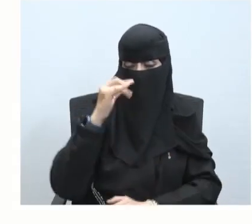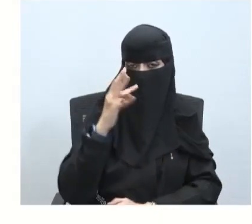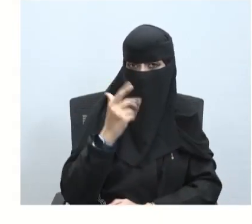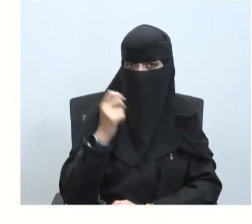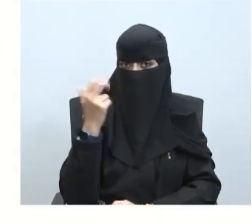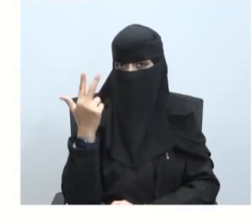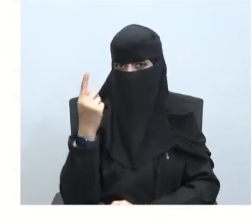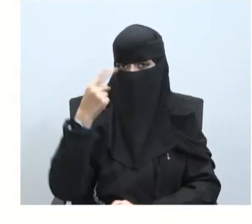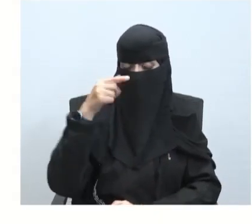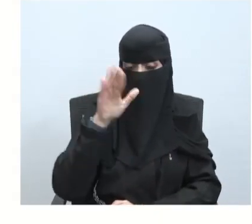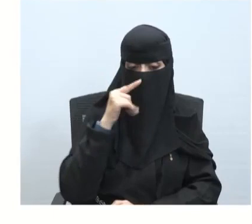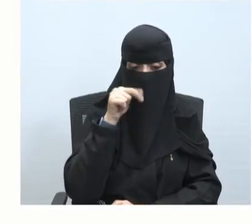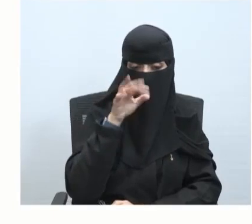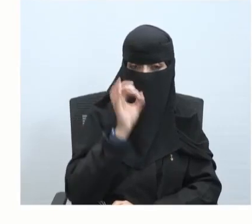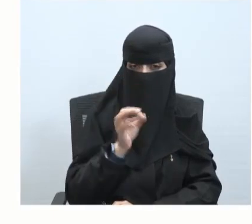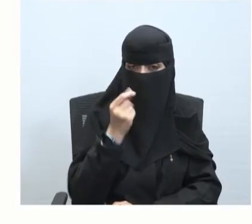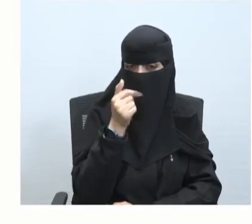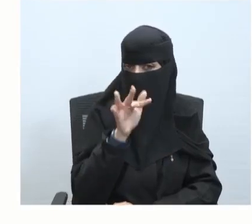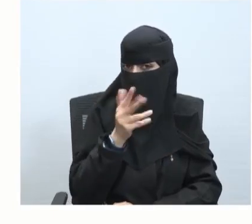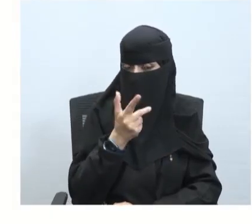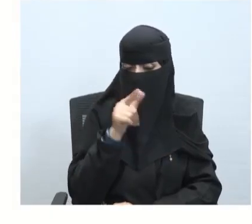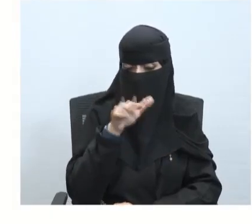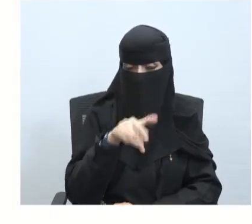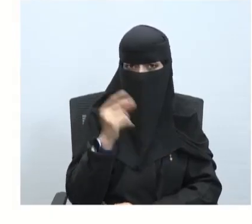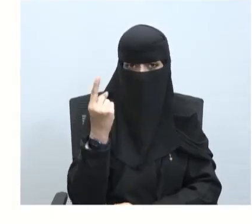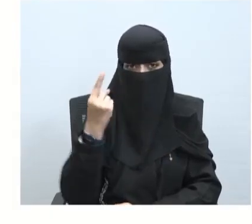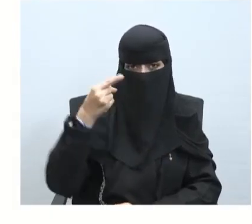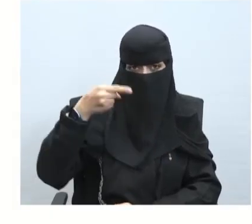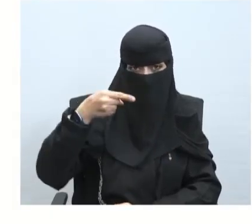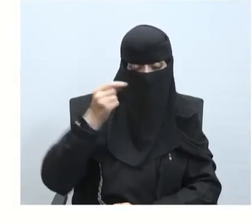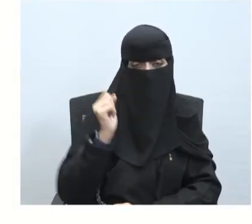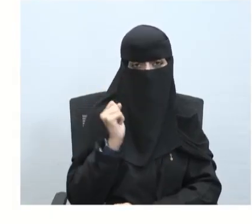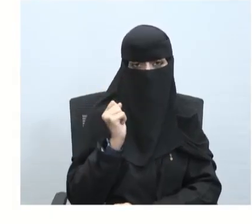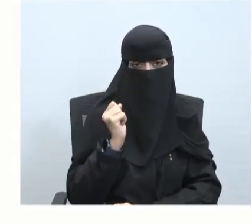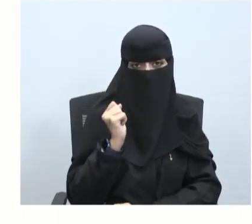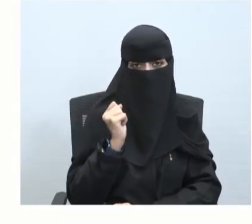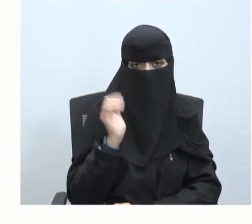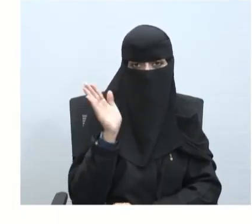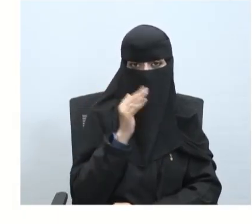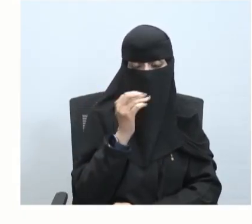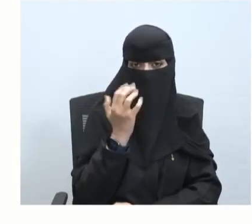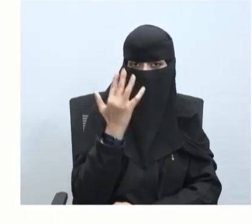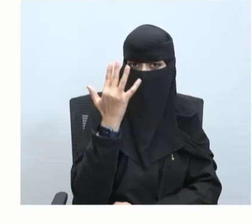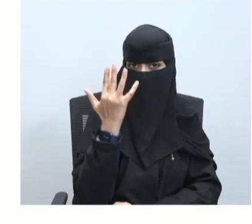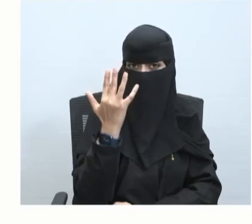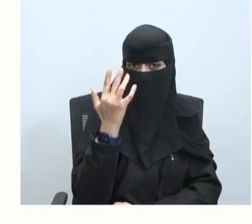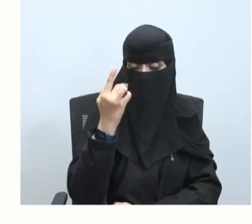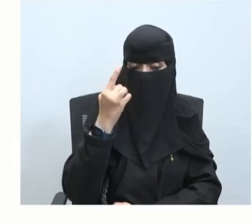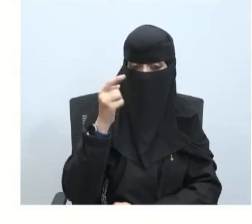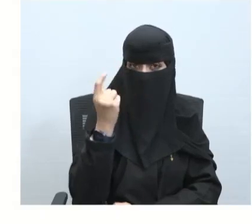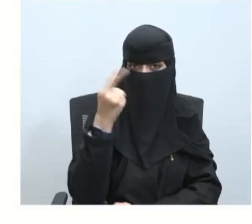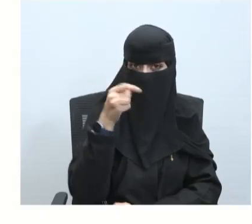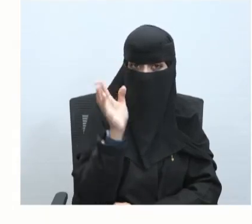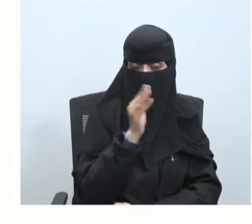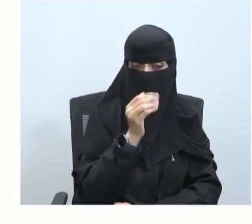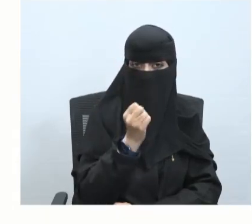ثمانيه عشر ريال نبغى نتاكد من المبلغ الذي لدينا كم مجموعه اذا نعد النقود عشره